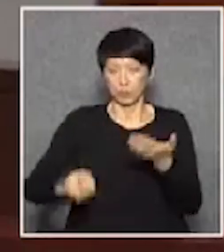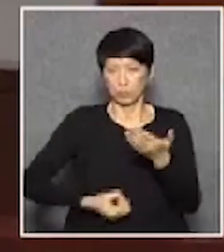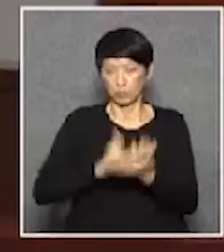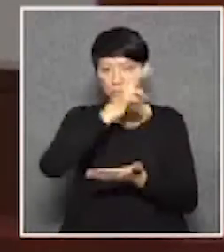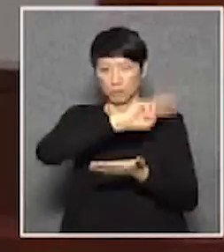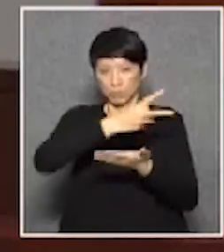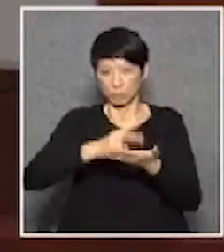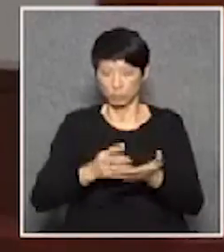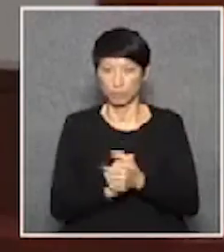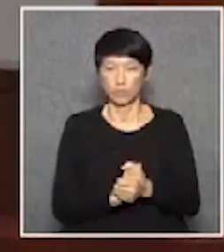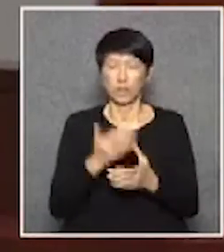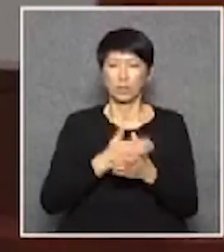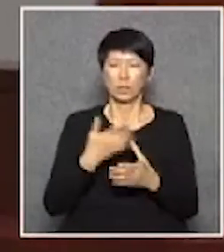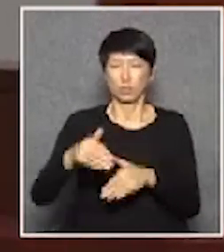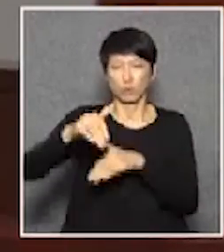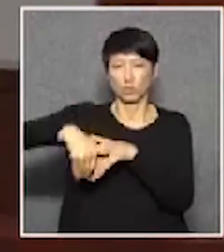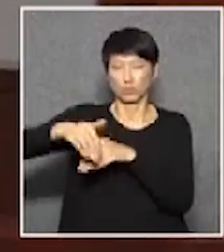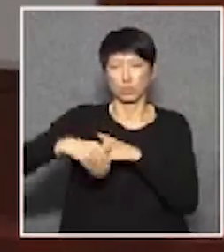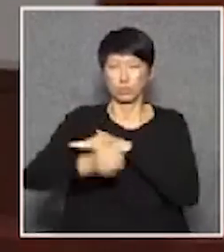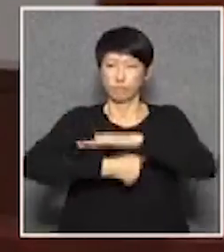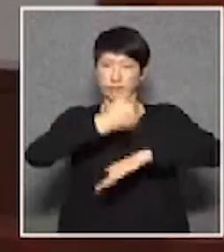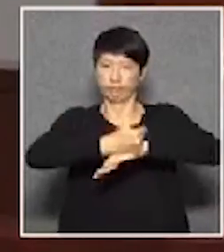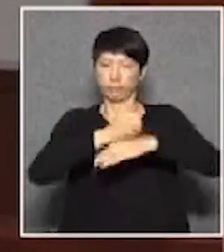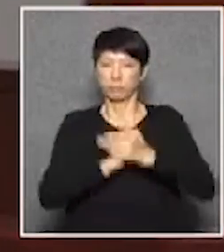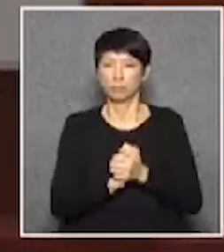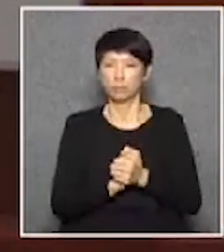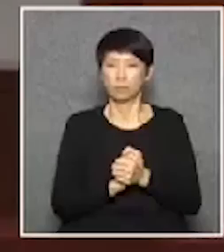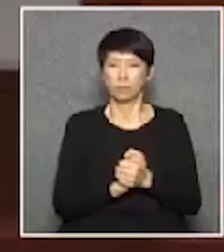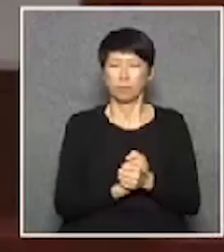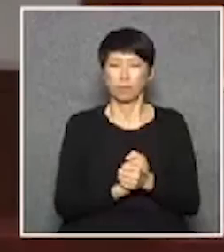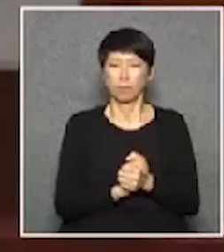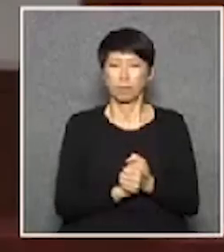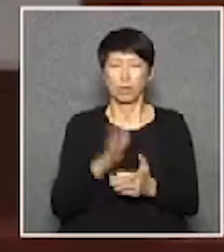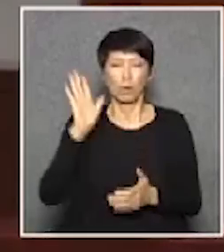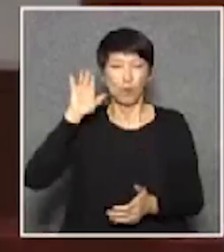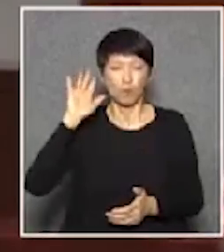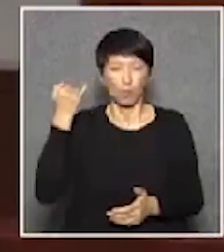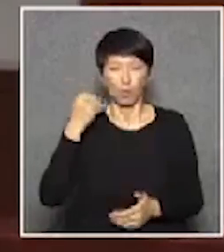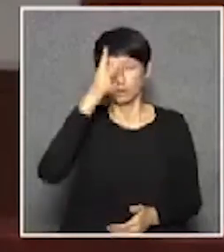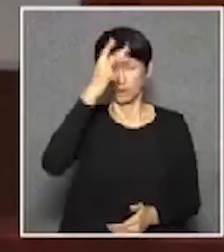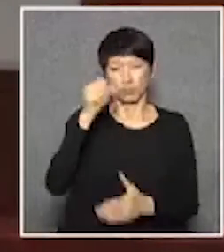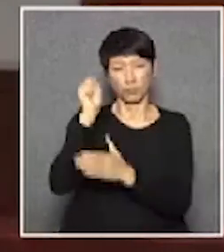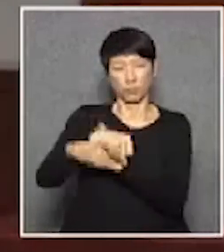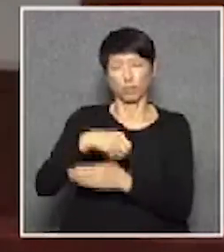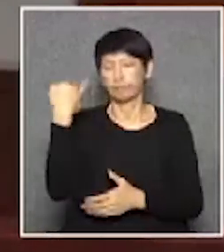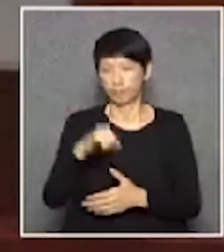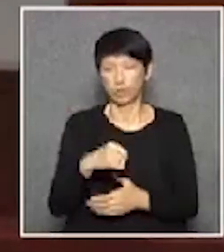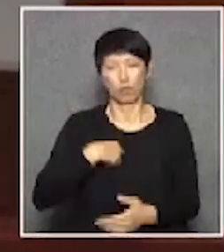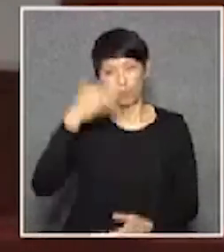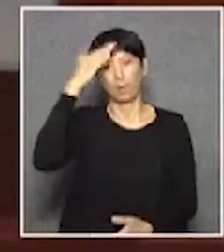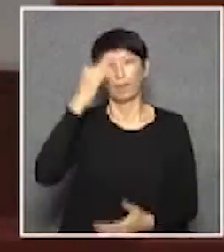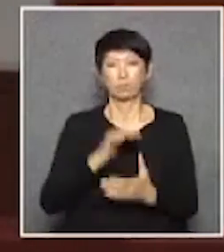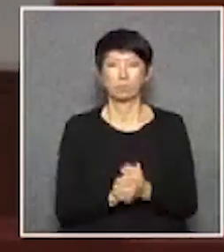係咪？你作為新界鄉議局嘅主席，係咪？你冇可能俾政府咁樣做嘅，這個我哋絕對能夠理解嘅，係